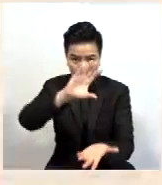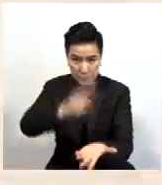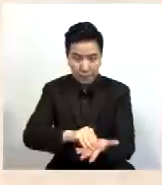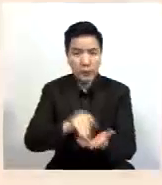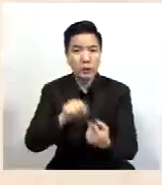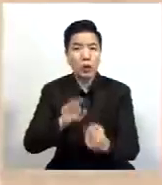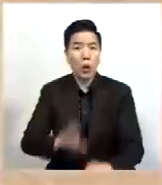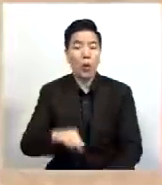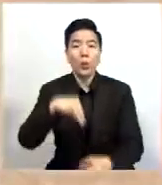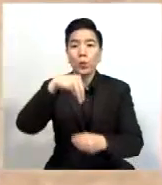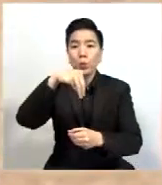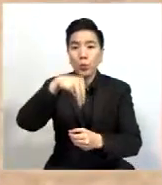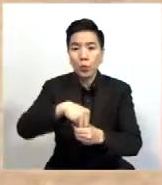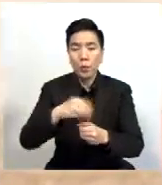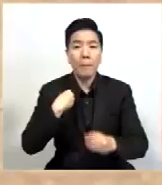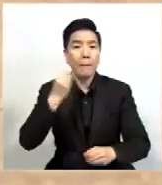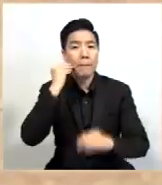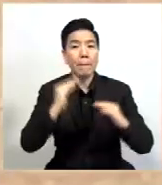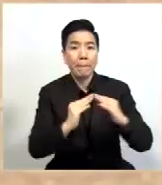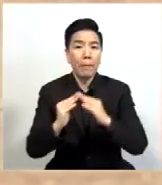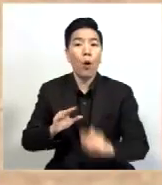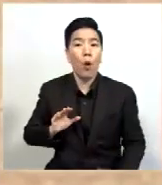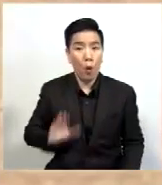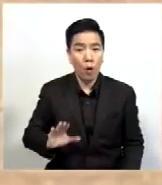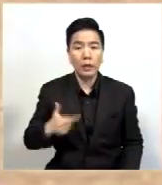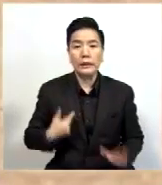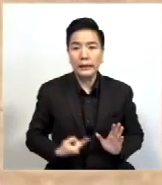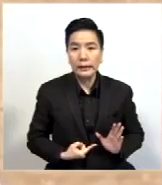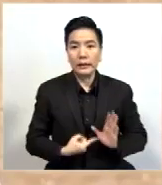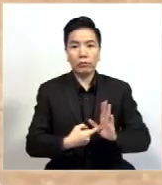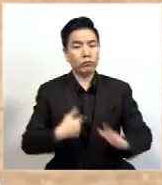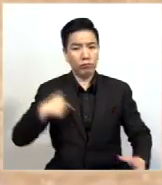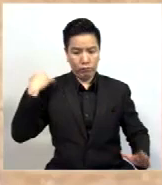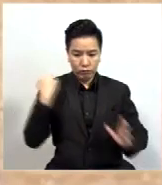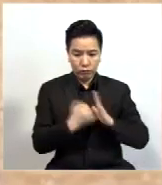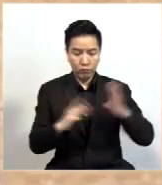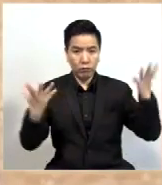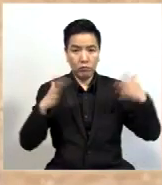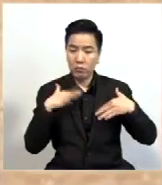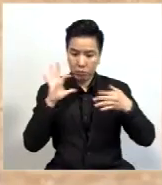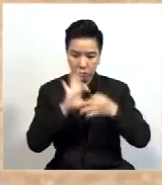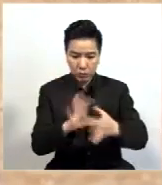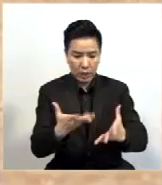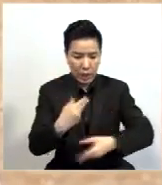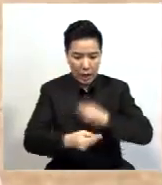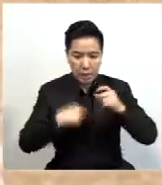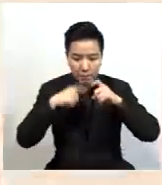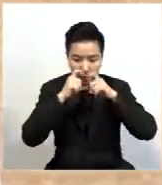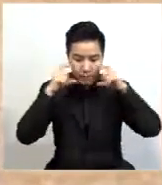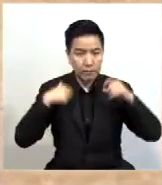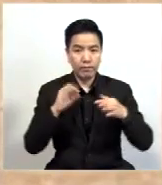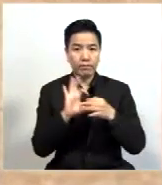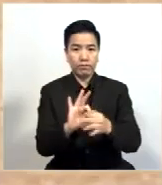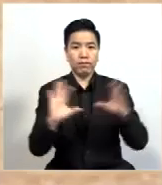ในพื้นที่ที่ตัวเองมีภูมิเนาอยู่นะครับเพื่อแสดงเจตนารมณ์ความบริสุทธิ์ว่าตัวเองไม่ได้เข้าเกี่ยวข้องกับวงจรอุบาทวงจ